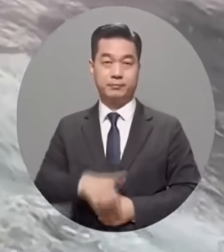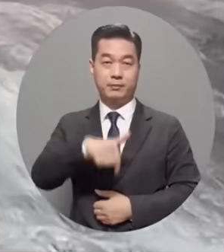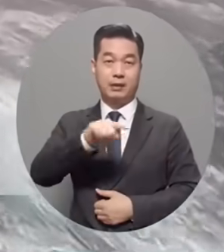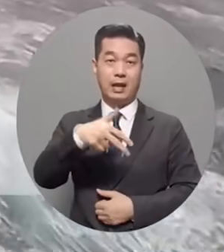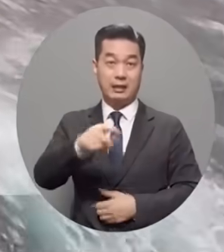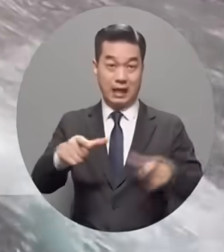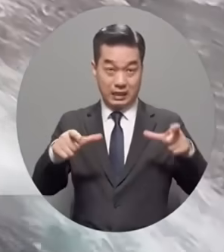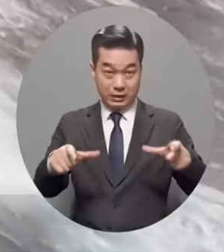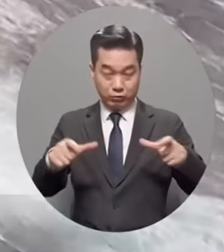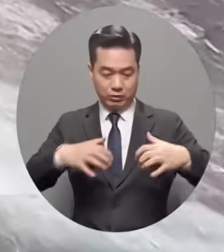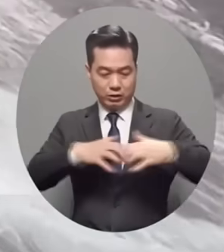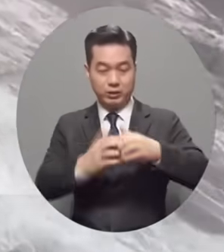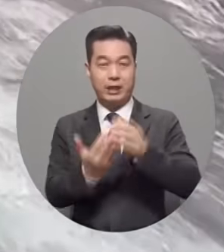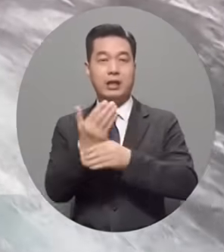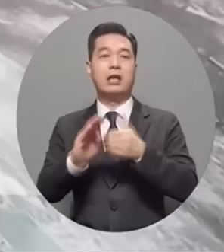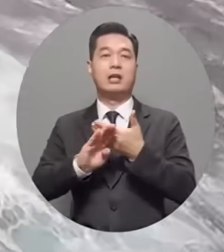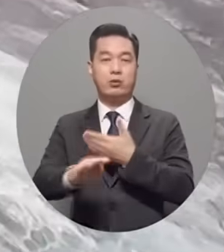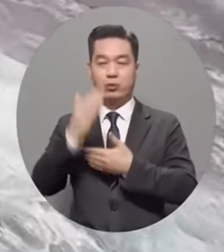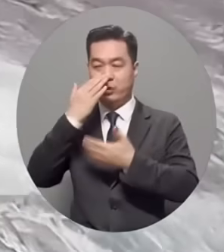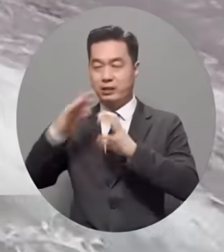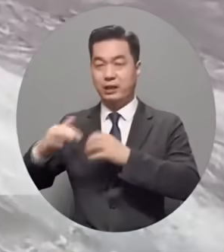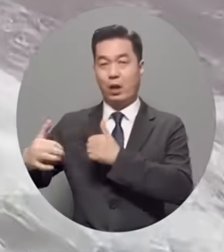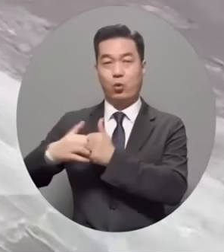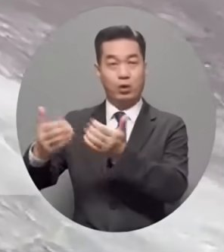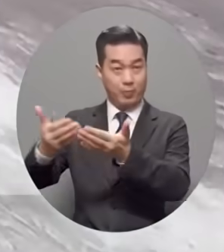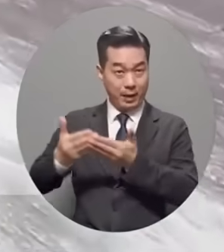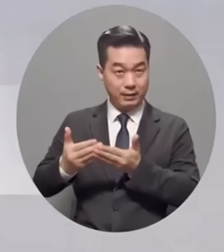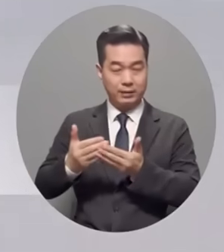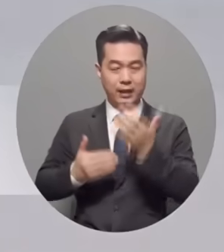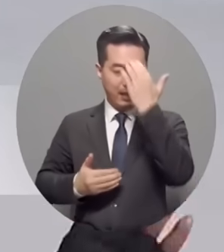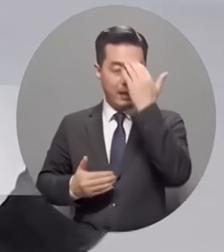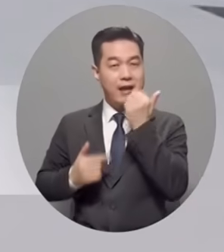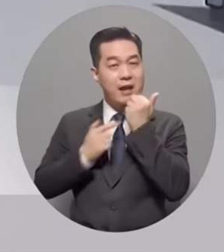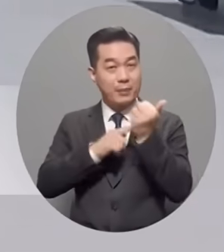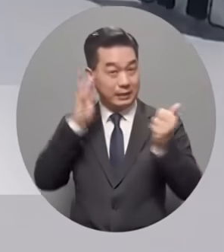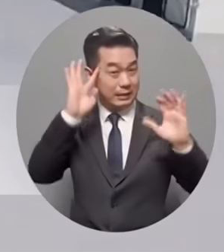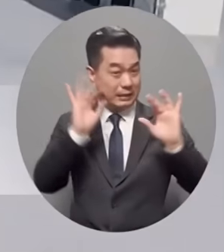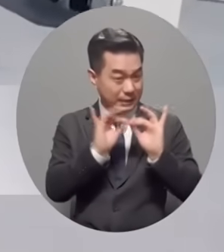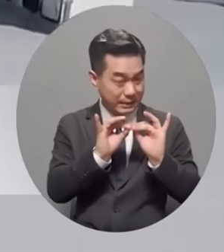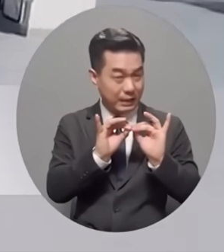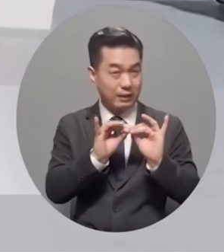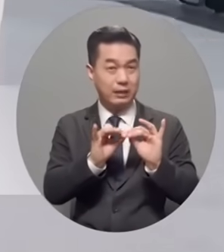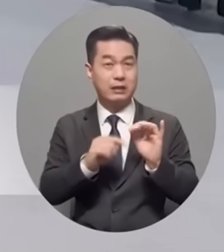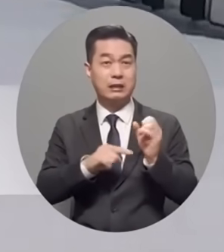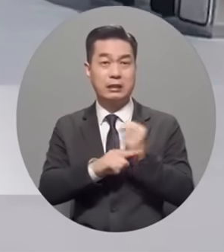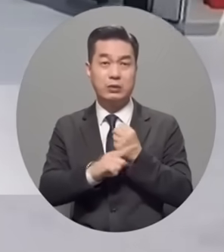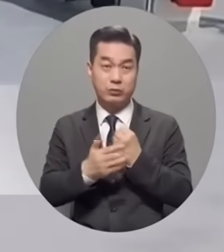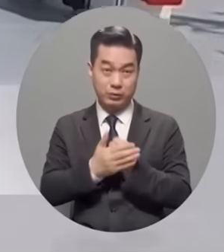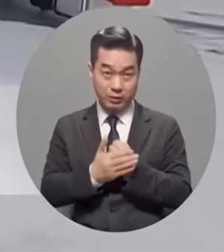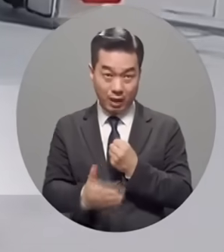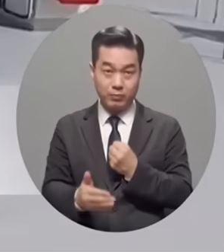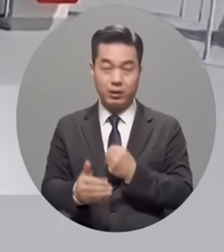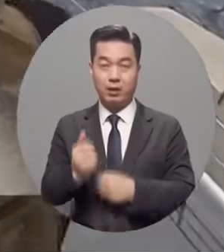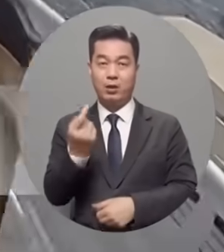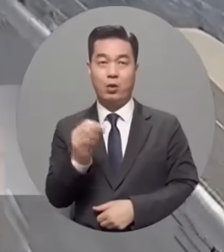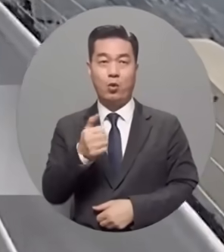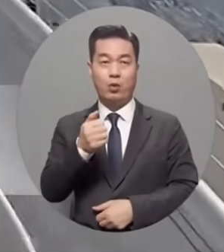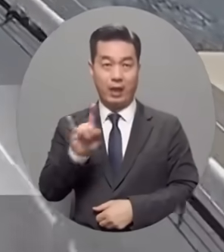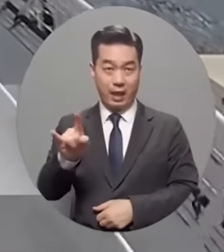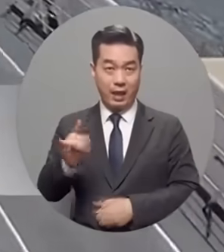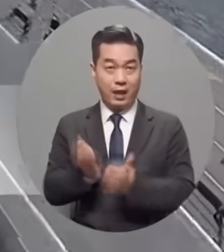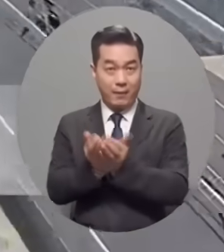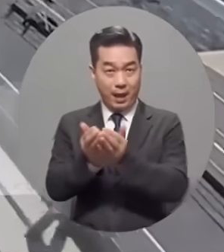전쟁이 일어난 이후 이스라엘의 공격을 받는 하마스를 지지한다는 명분으로 후티 반군이 홍해 선박을 공격한 건